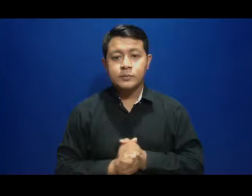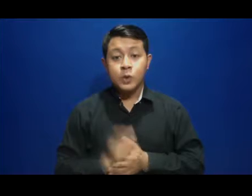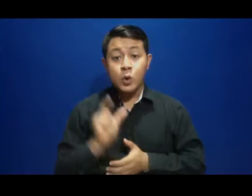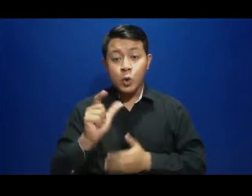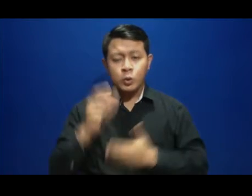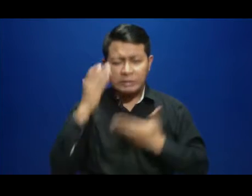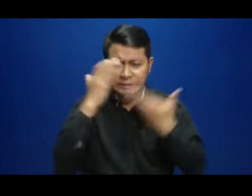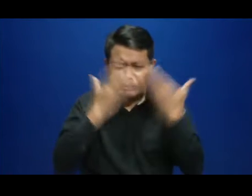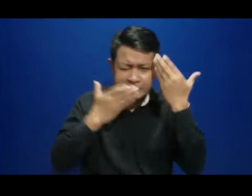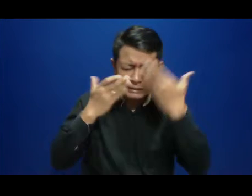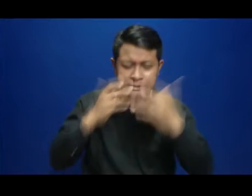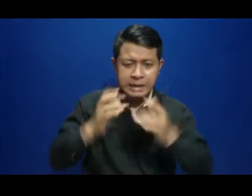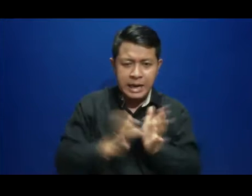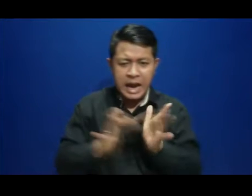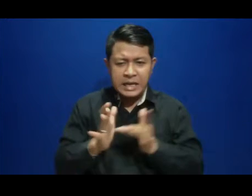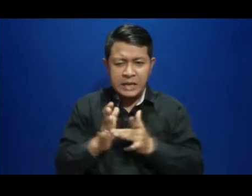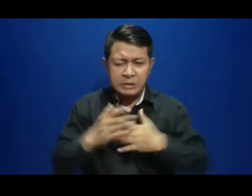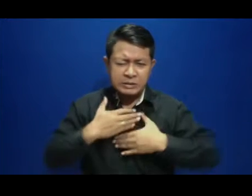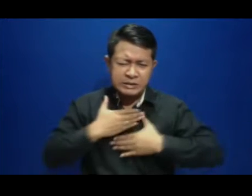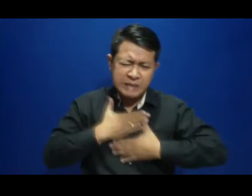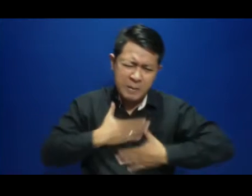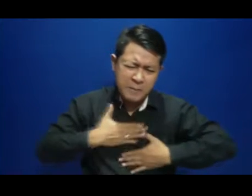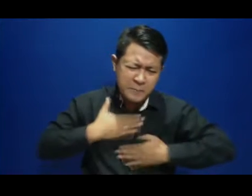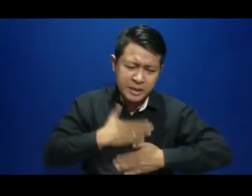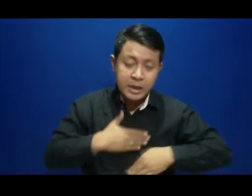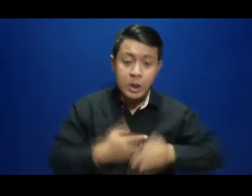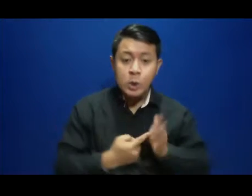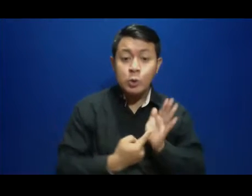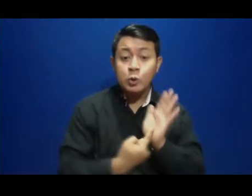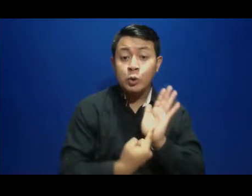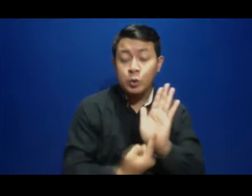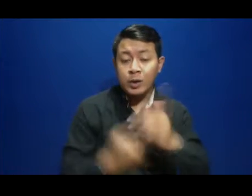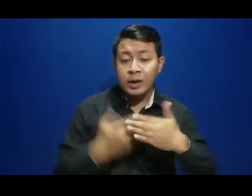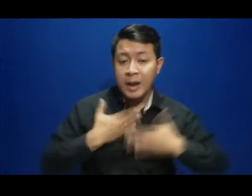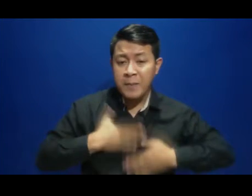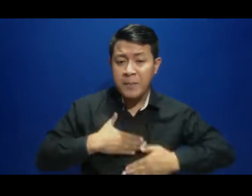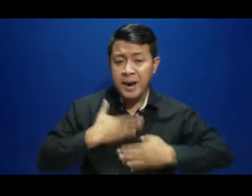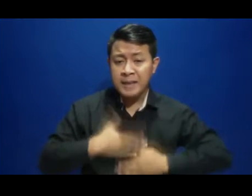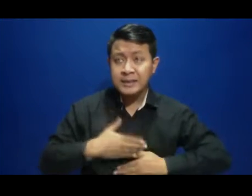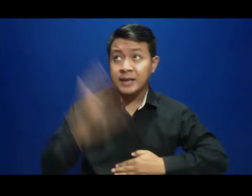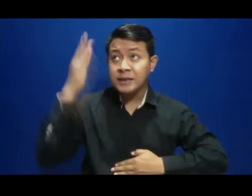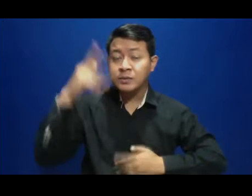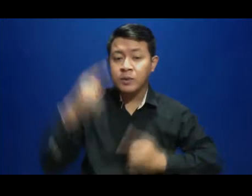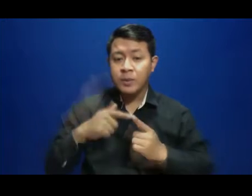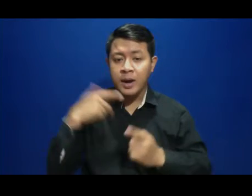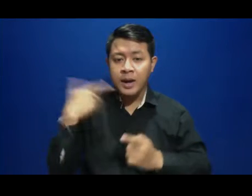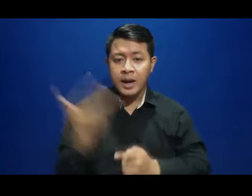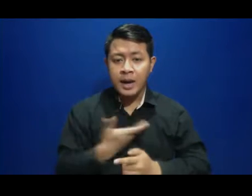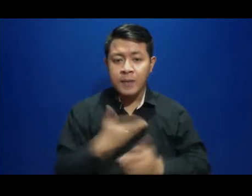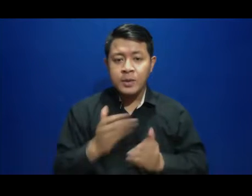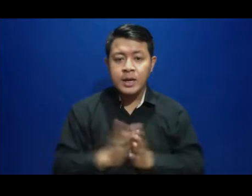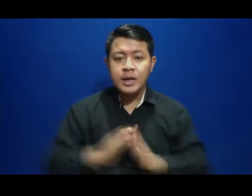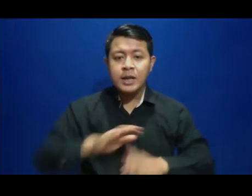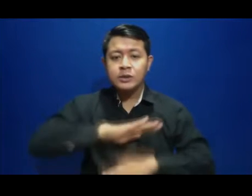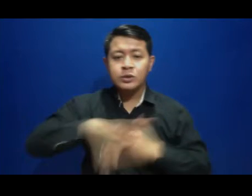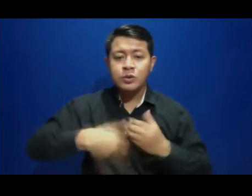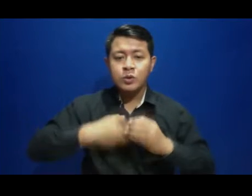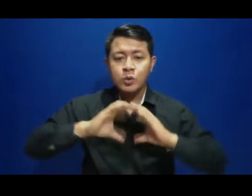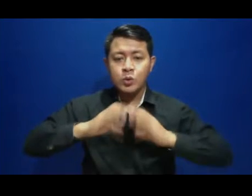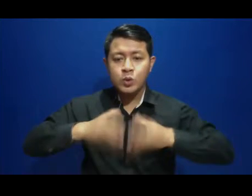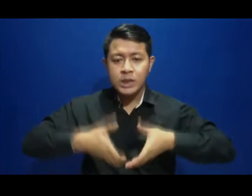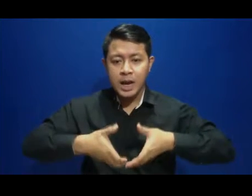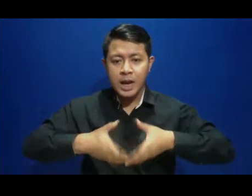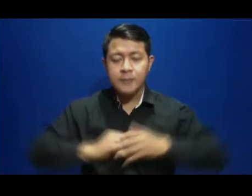Demi sengsara Yesus yang pedih, tunjukkanlah belas kasih-Mu kepada kami dan seluruh dunia.